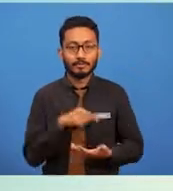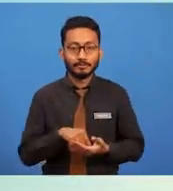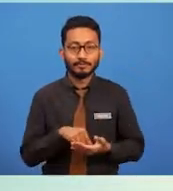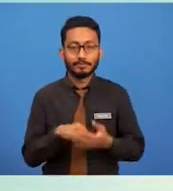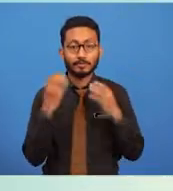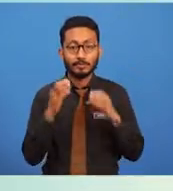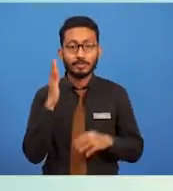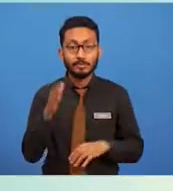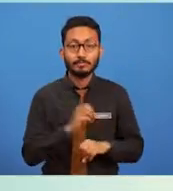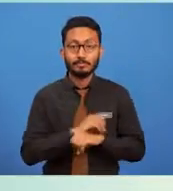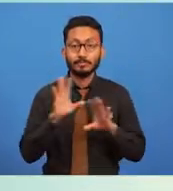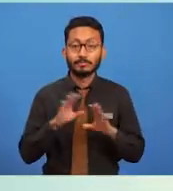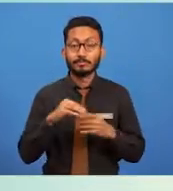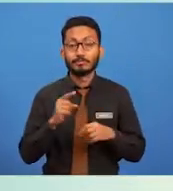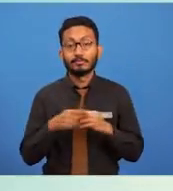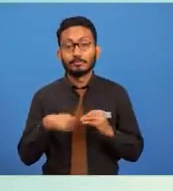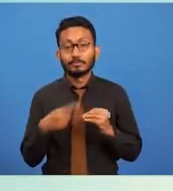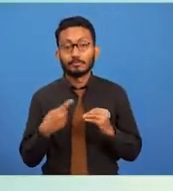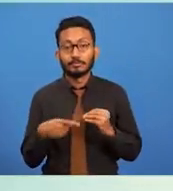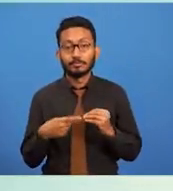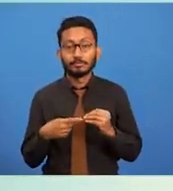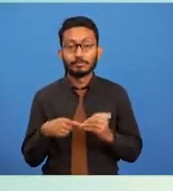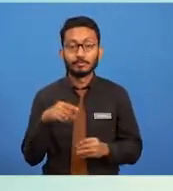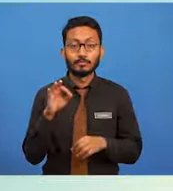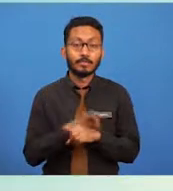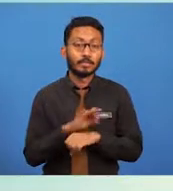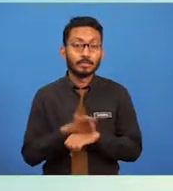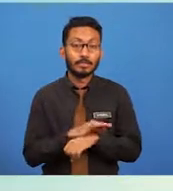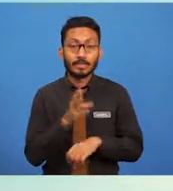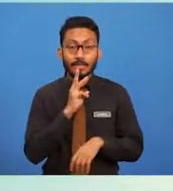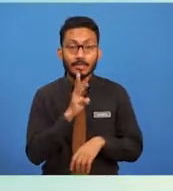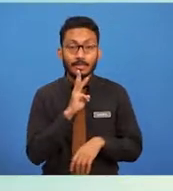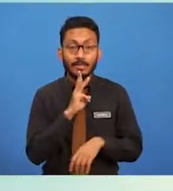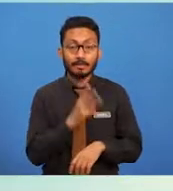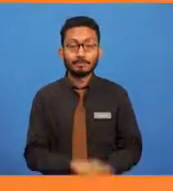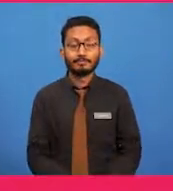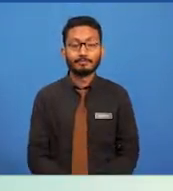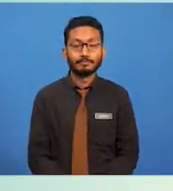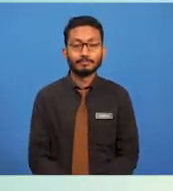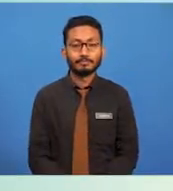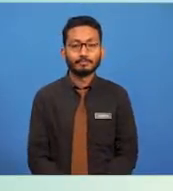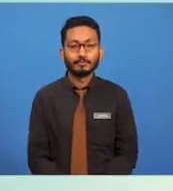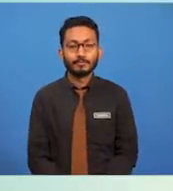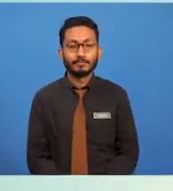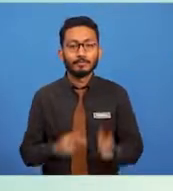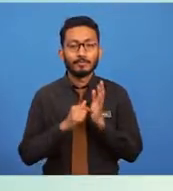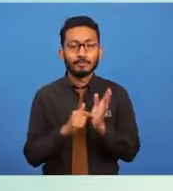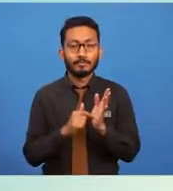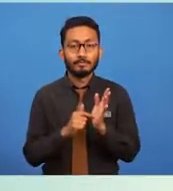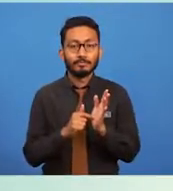tentang peranan air dalam menunjukkan keasidan dan kealkalian.